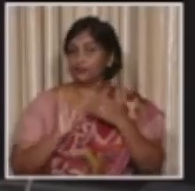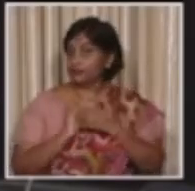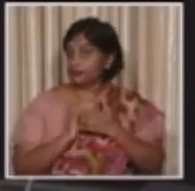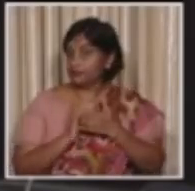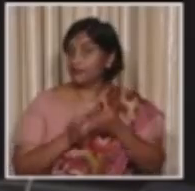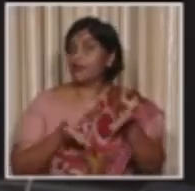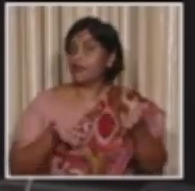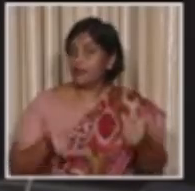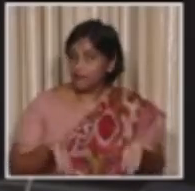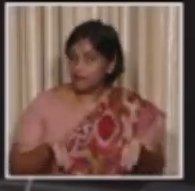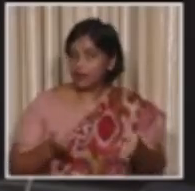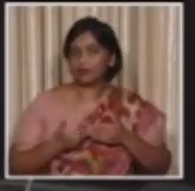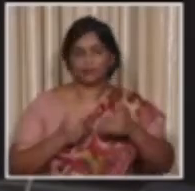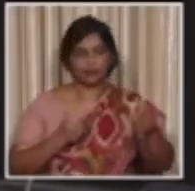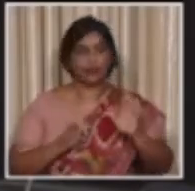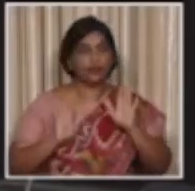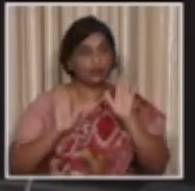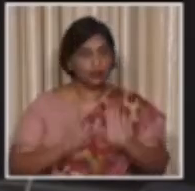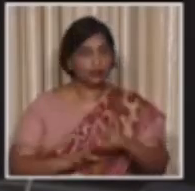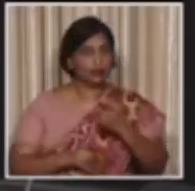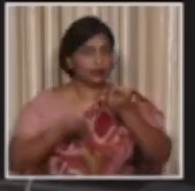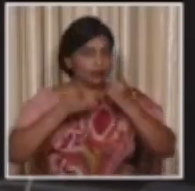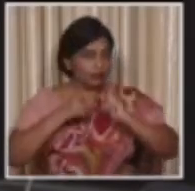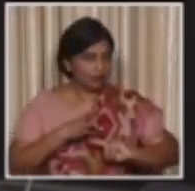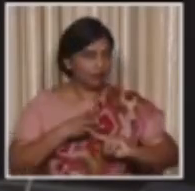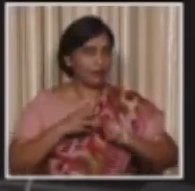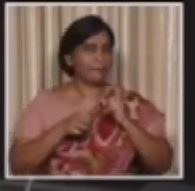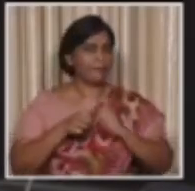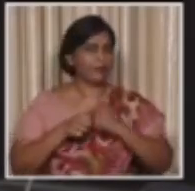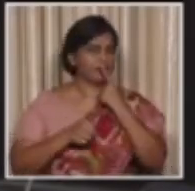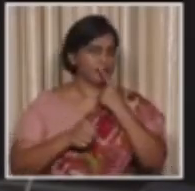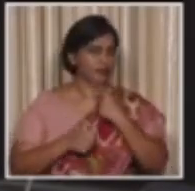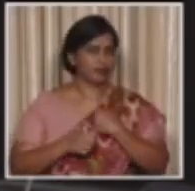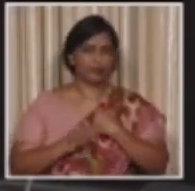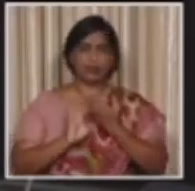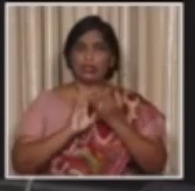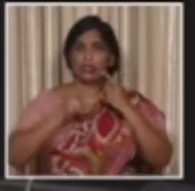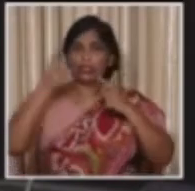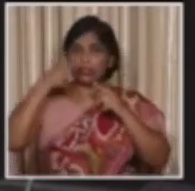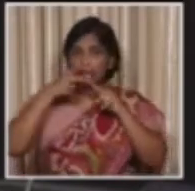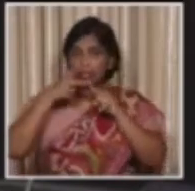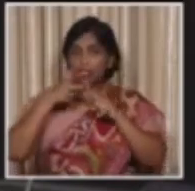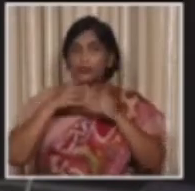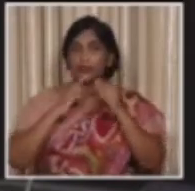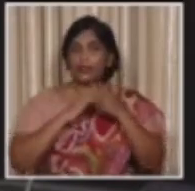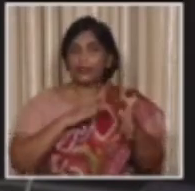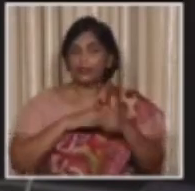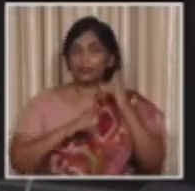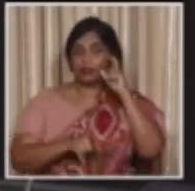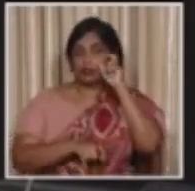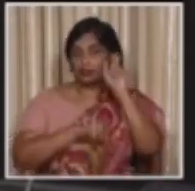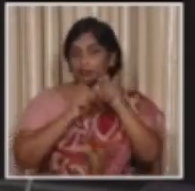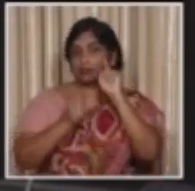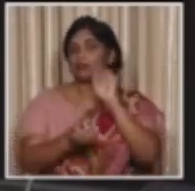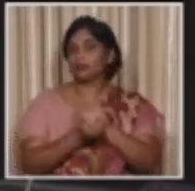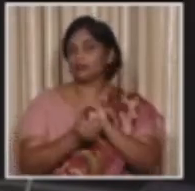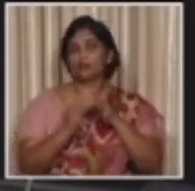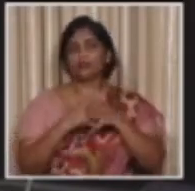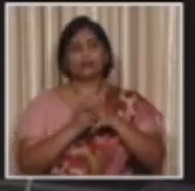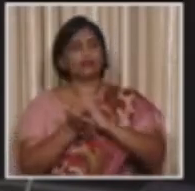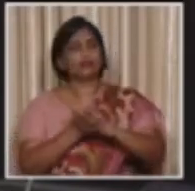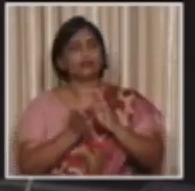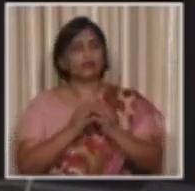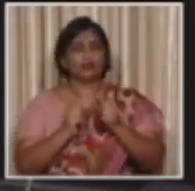තිබුණු තත්වය. නමුත් ඔබතුමී ඊළඟ ප්‍රශ්නෙන් අහනවා, ඉහත දෙකෙහි සඳහන් ගෘහ සේවිකාවන්ගේ ආරක්ෂාව හා සුබසාධනයේ උදෙසා ගෙන